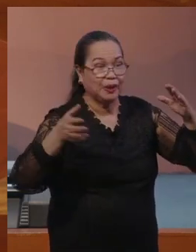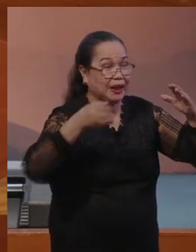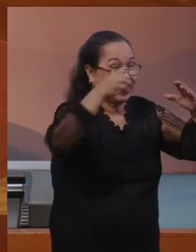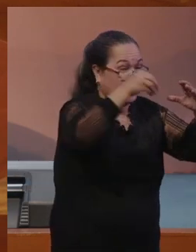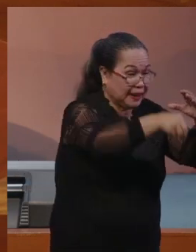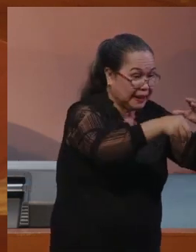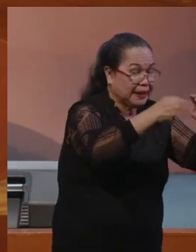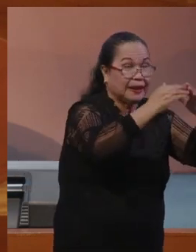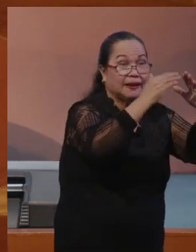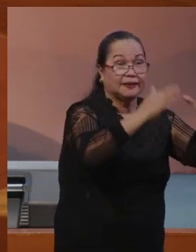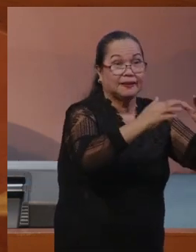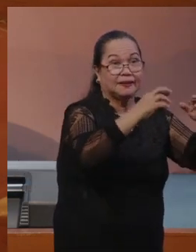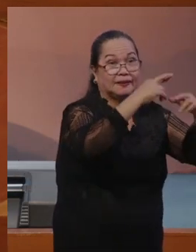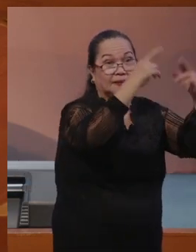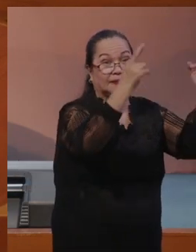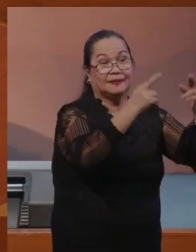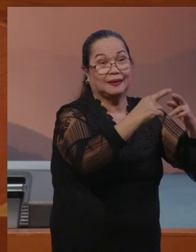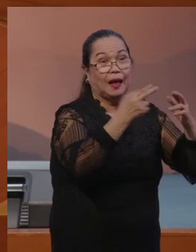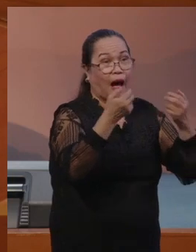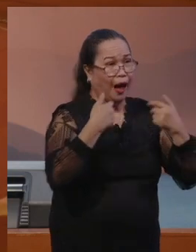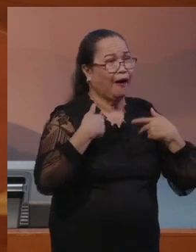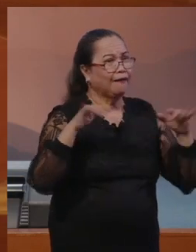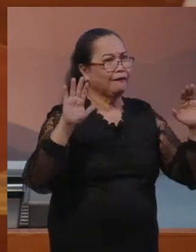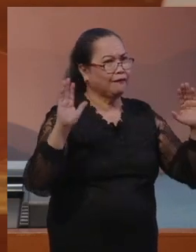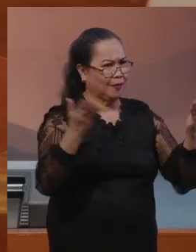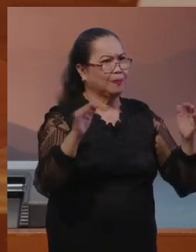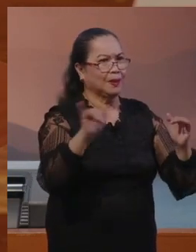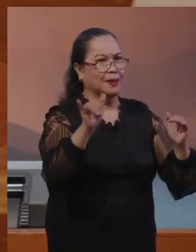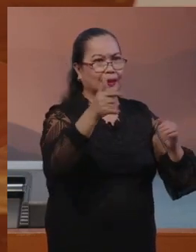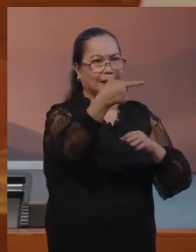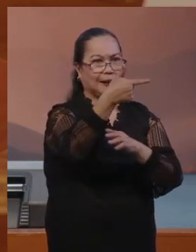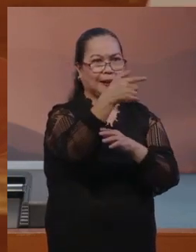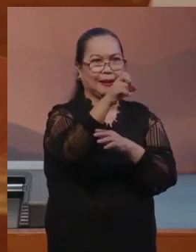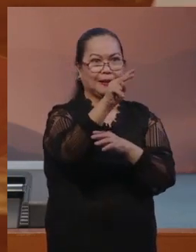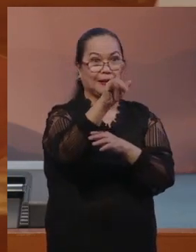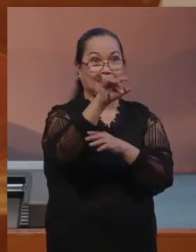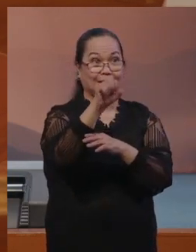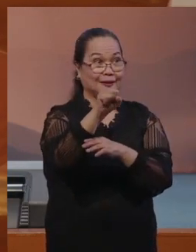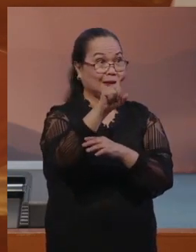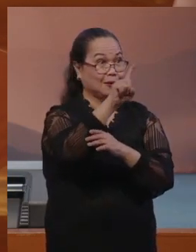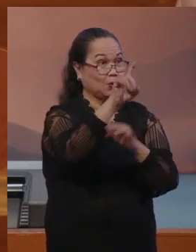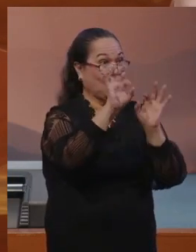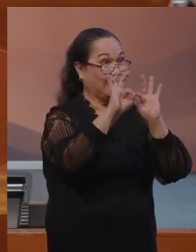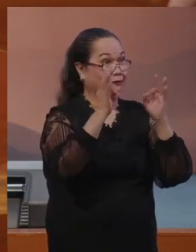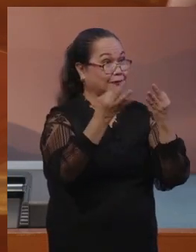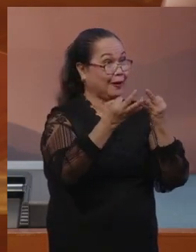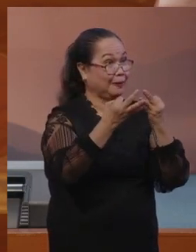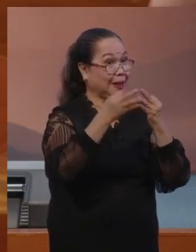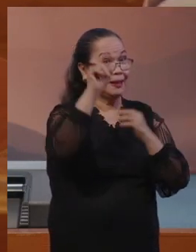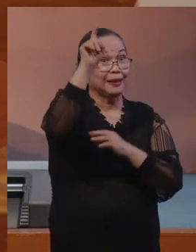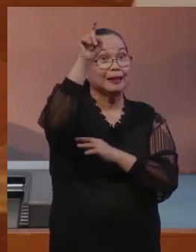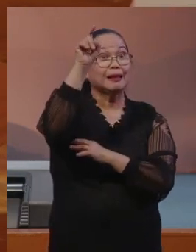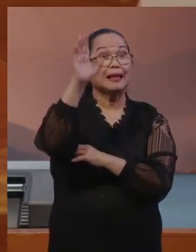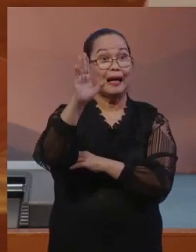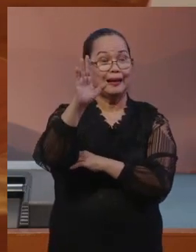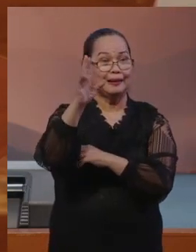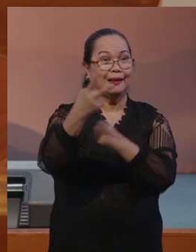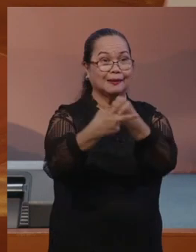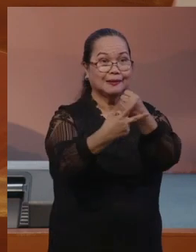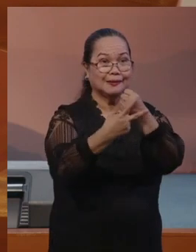Meron din nangyaring ganyan sa Genesis. Merong isang pamilya na niligtas ng Diyos nung